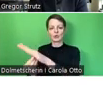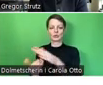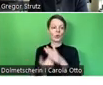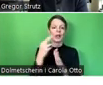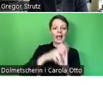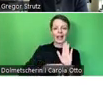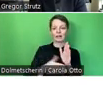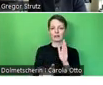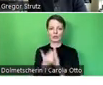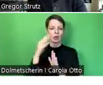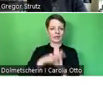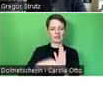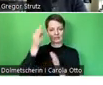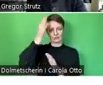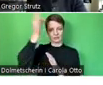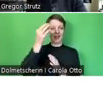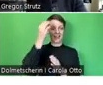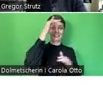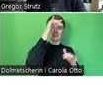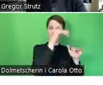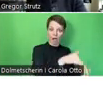Regeln und Gesetzmäßigkeiten zu kommen.